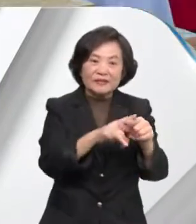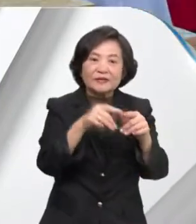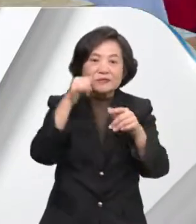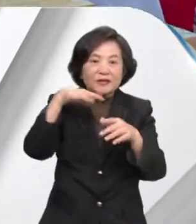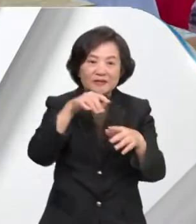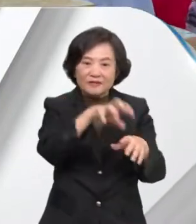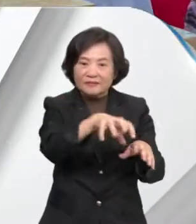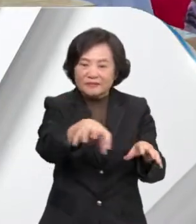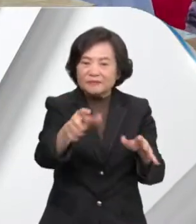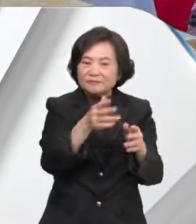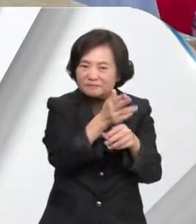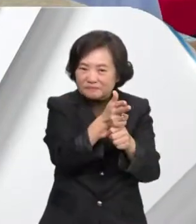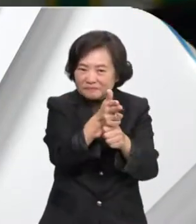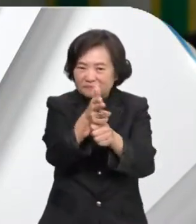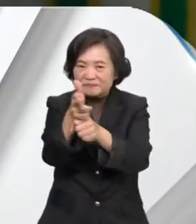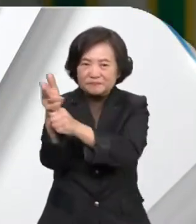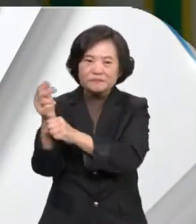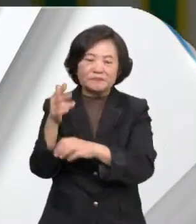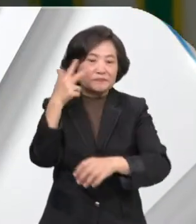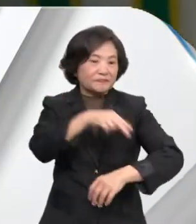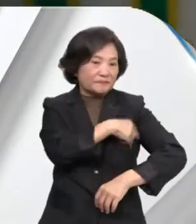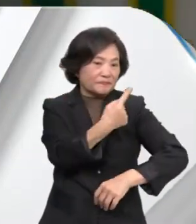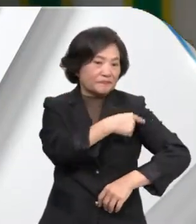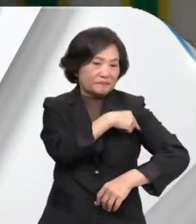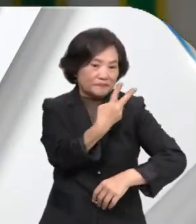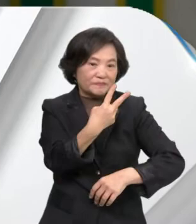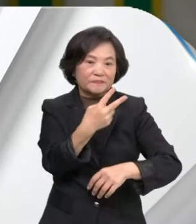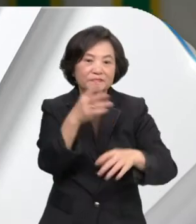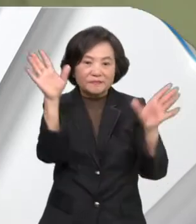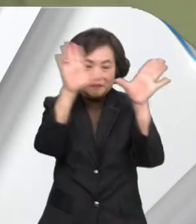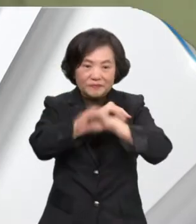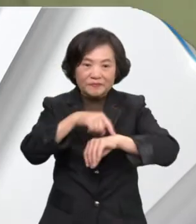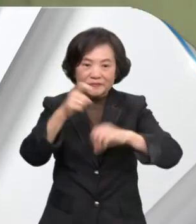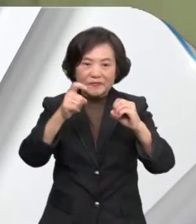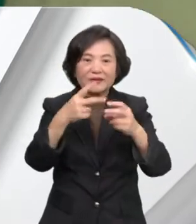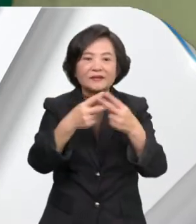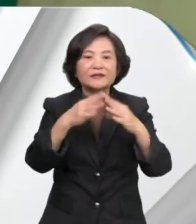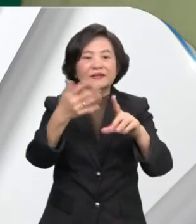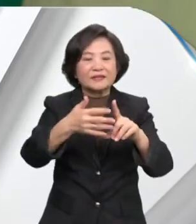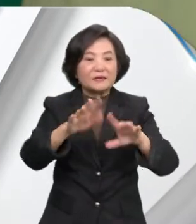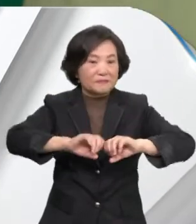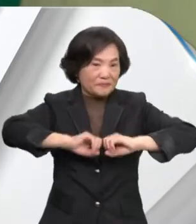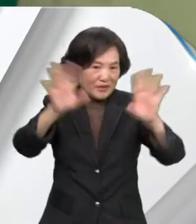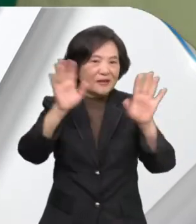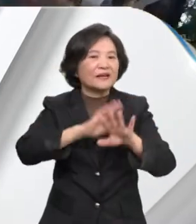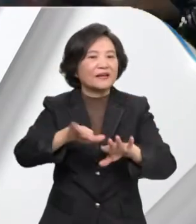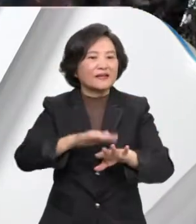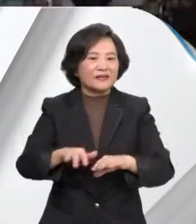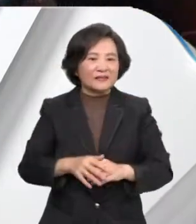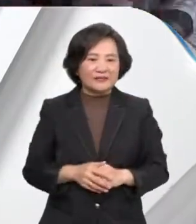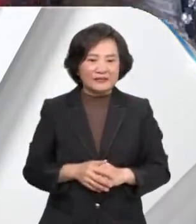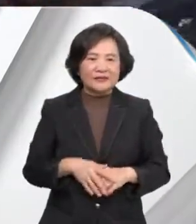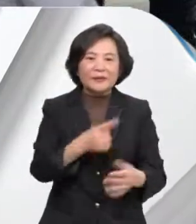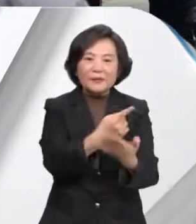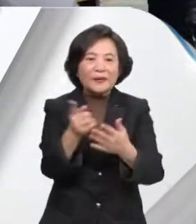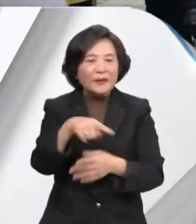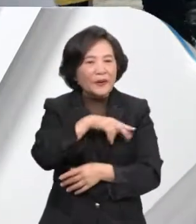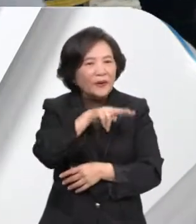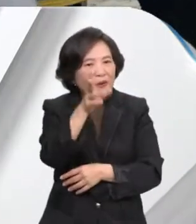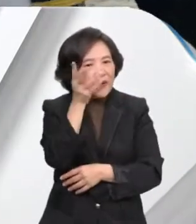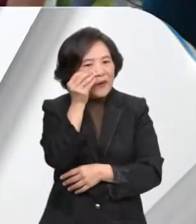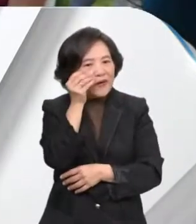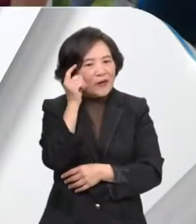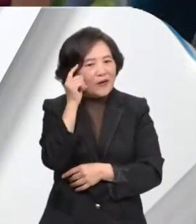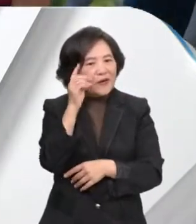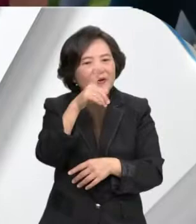苗栗也都提起了戏。下个礼拜一、二、暗午头十点，会在客家电视台开始放送。观众在看戏的过